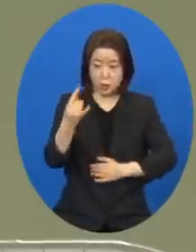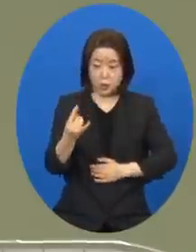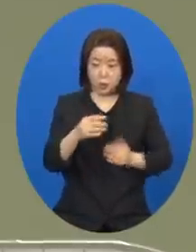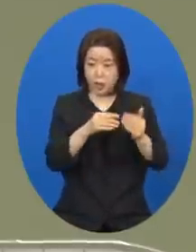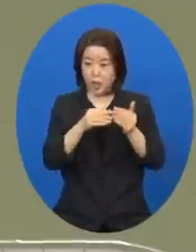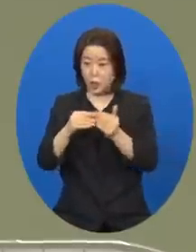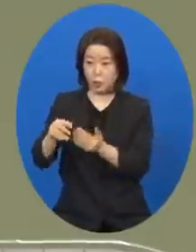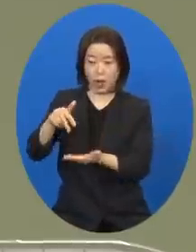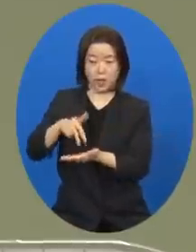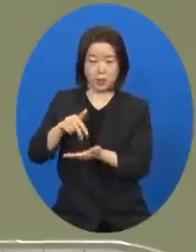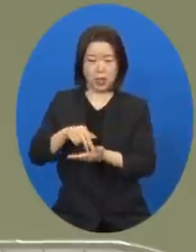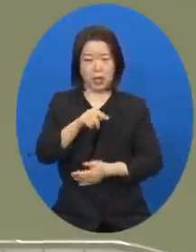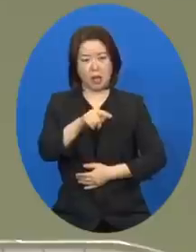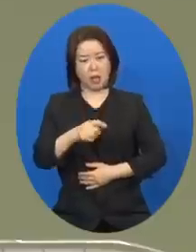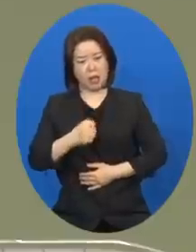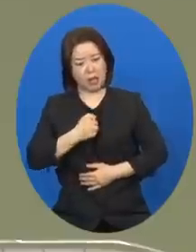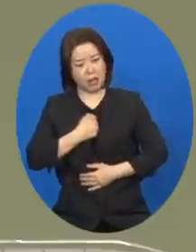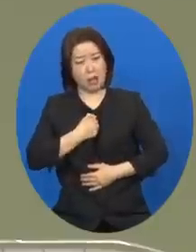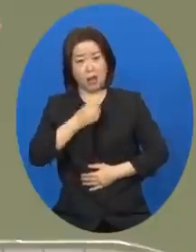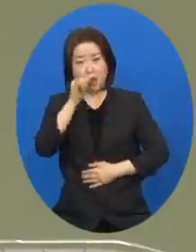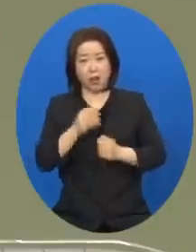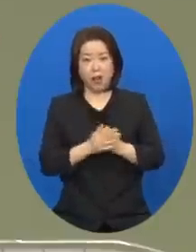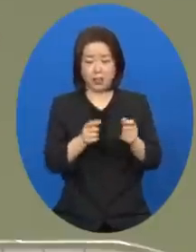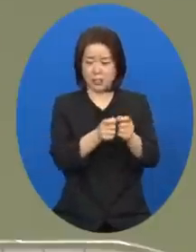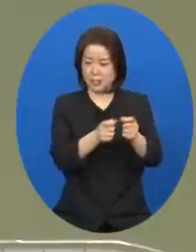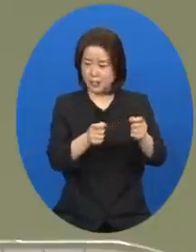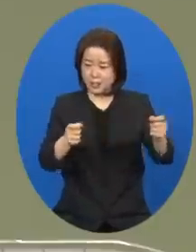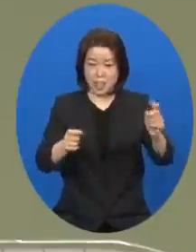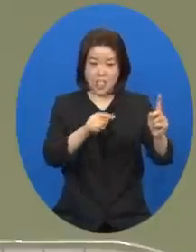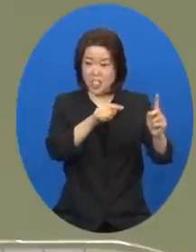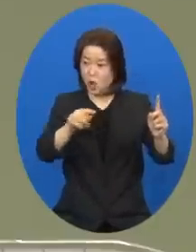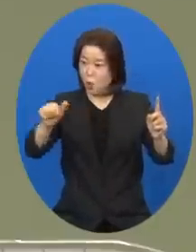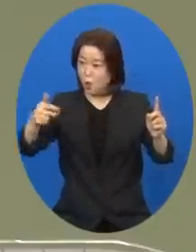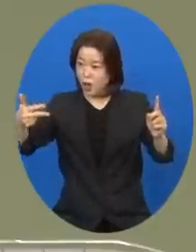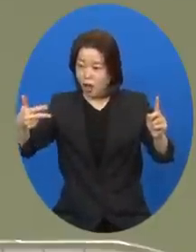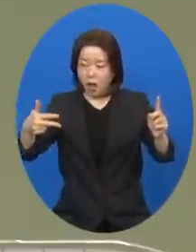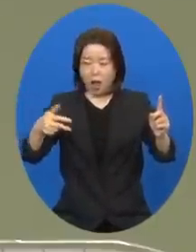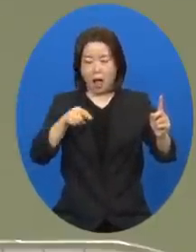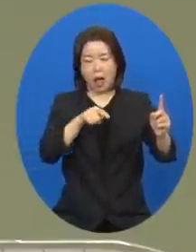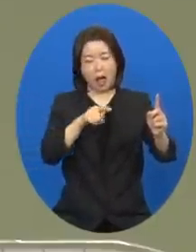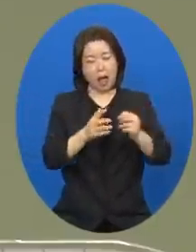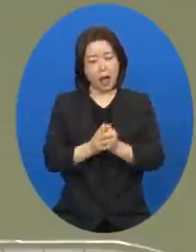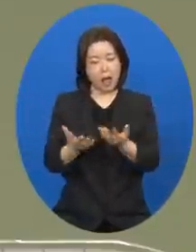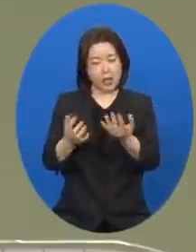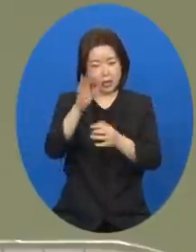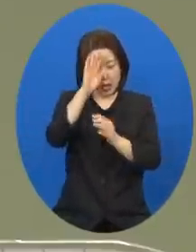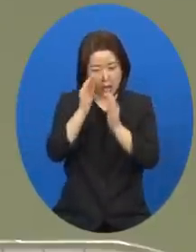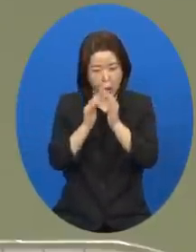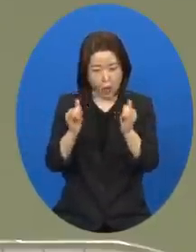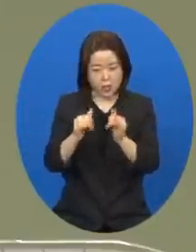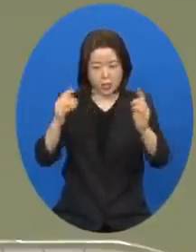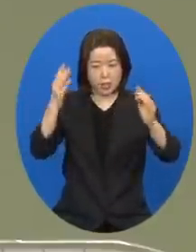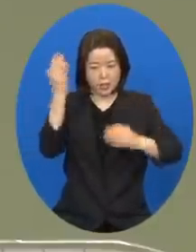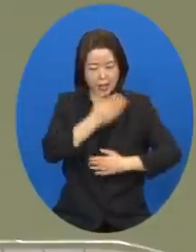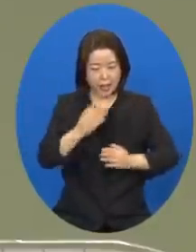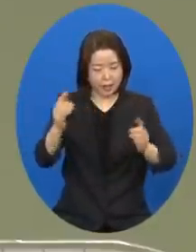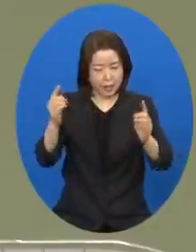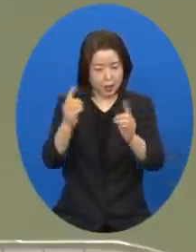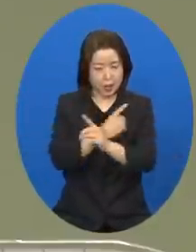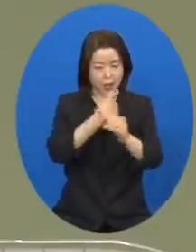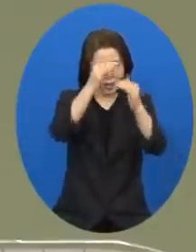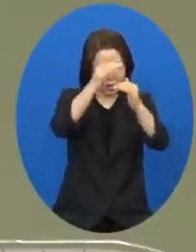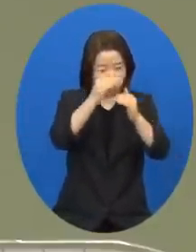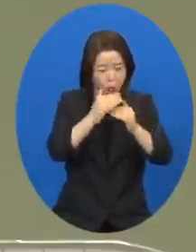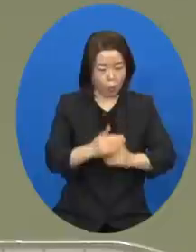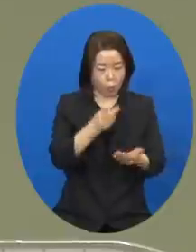입장에서는 참 답답해요. 이 긴 성경을 나 환자가 깨끗하게 되는 과정을